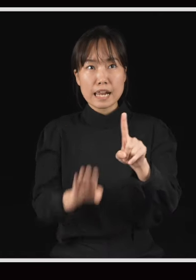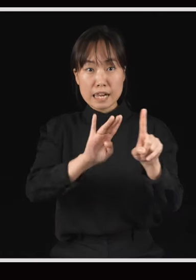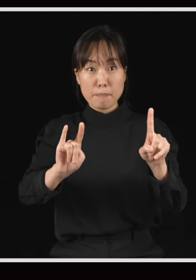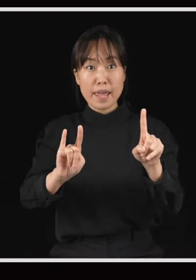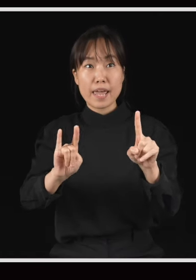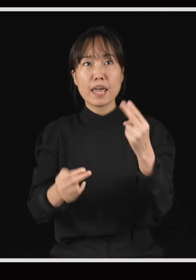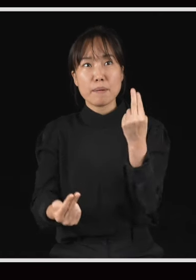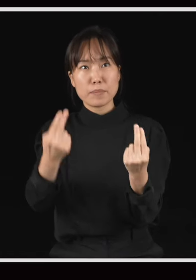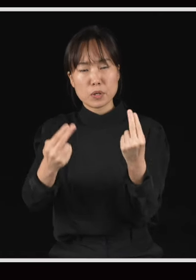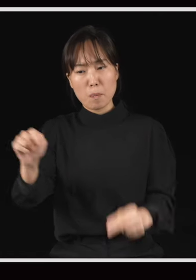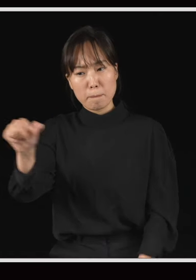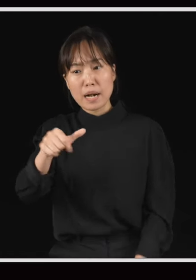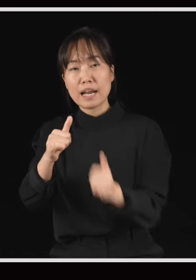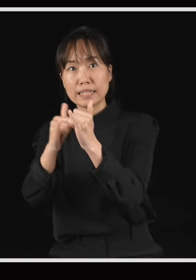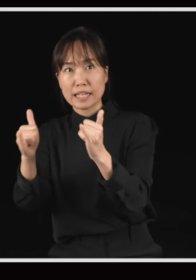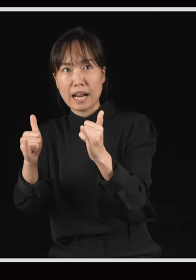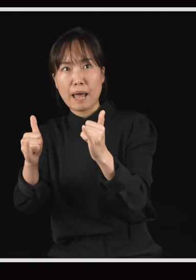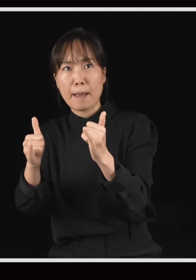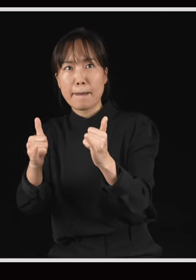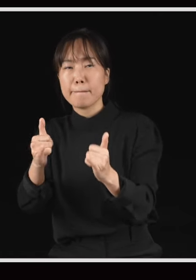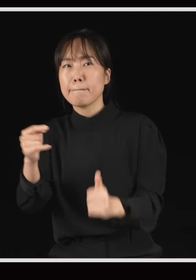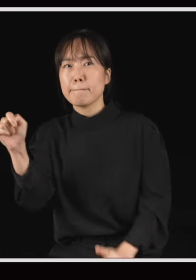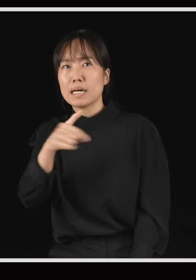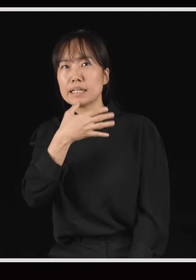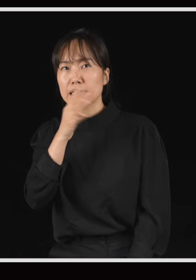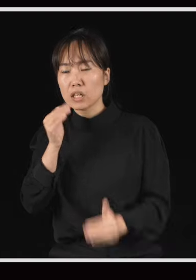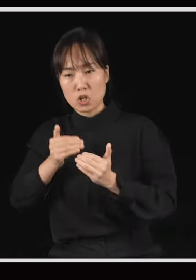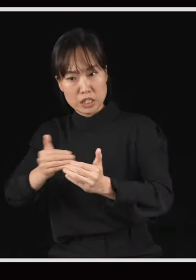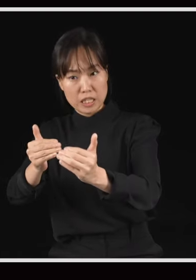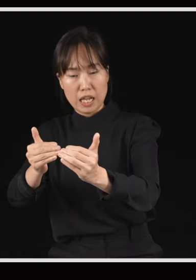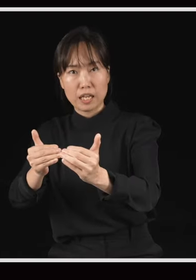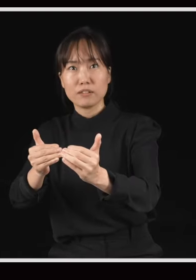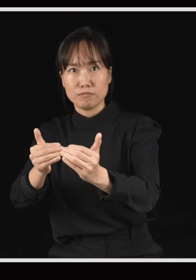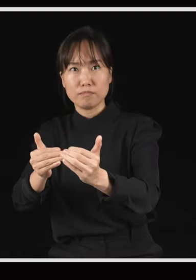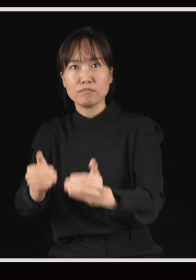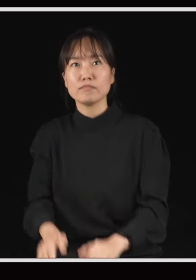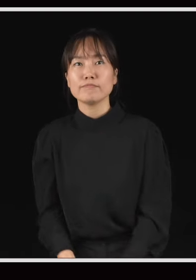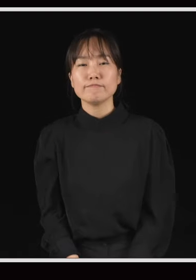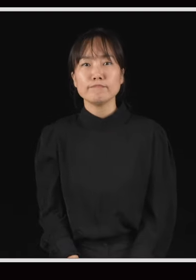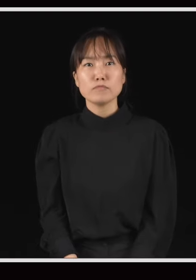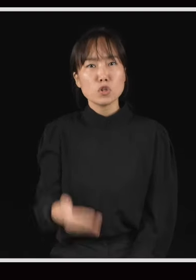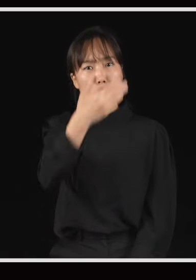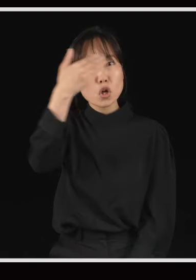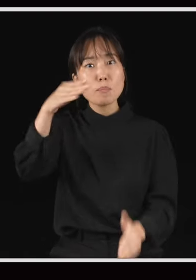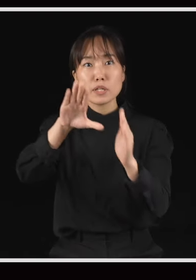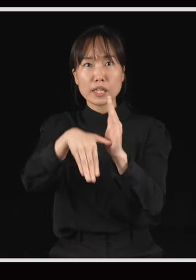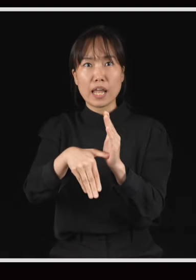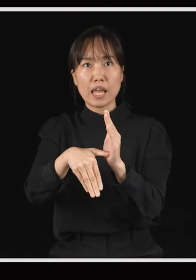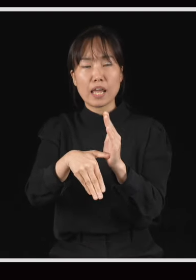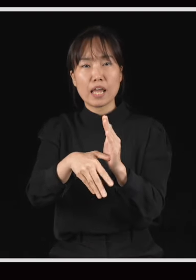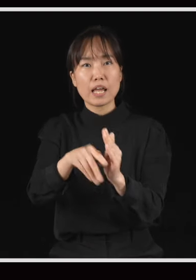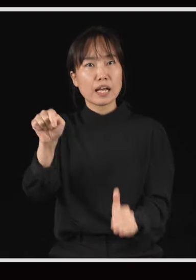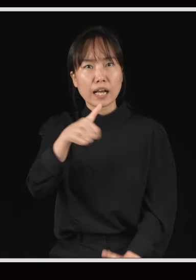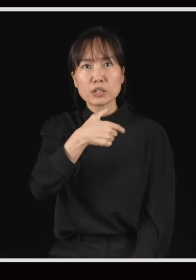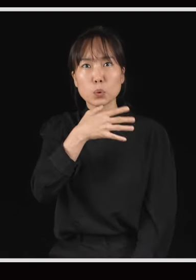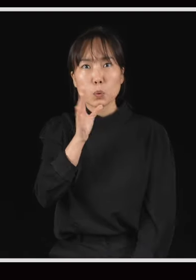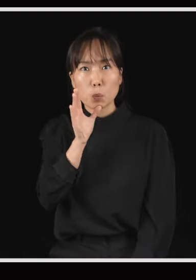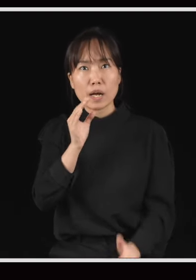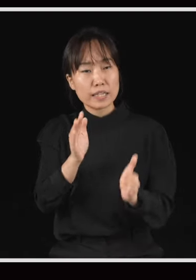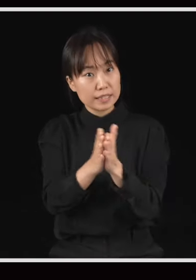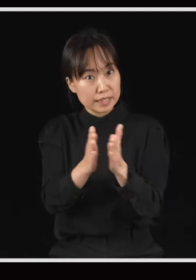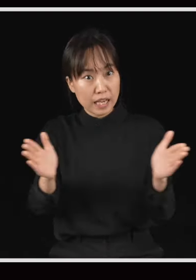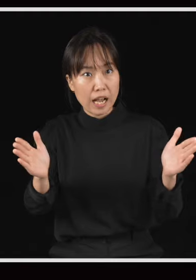여기서 1.0배속을 넘어서는 사람들은 당연히 또 가속노화라고 할 수 있겠죠. 가속노화를 경험한 사람들. 그런데 젊은 시기에